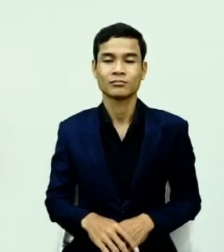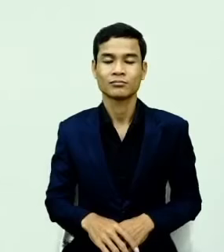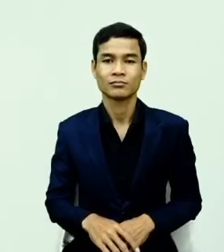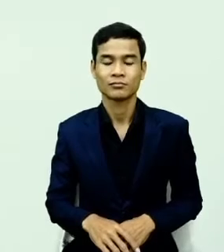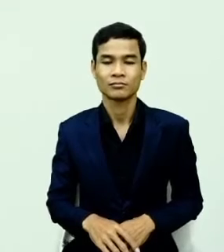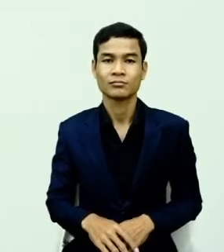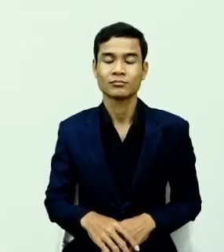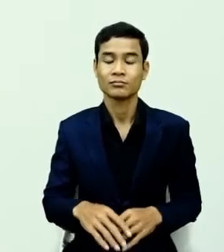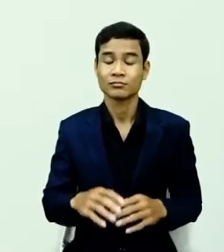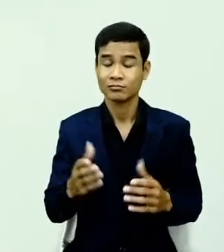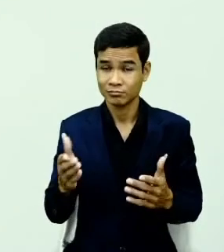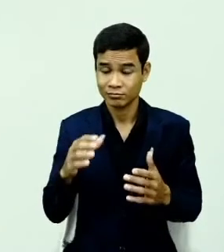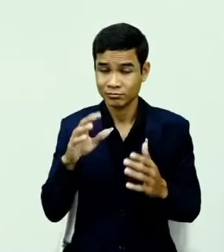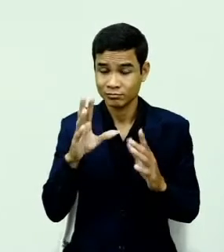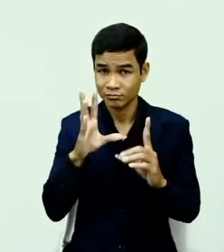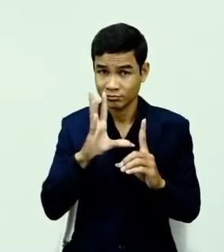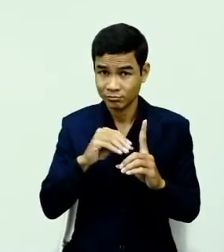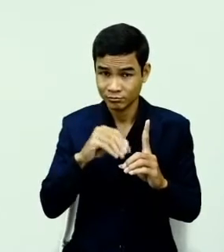ចាញុះ